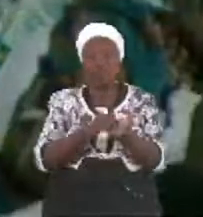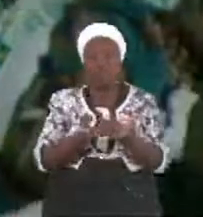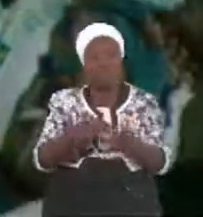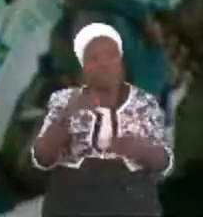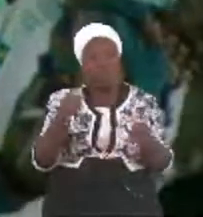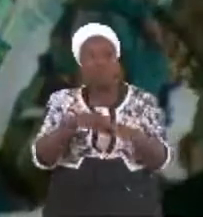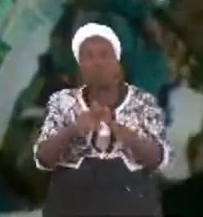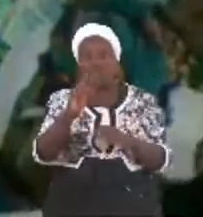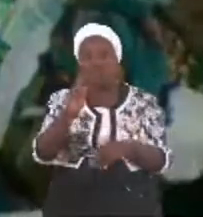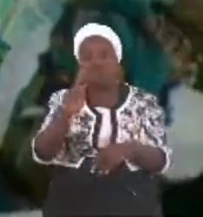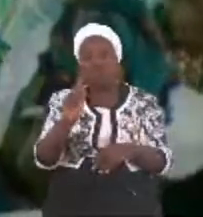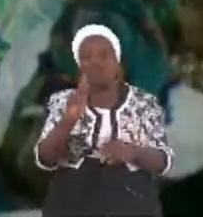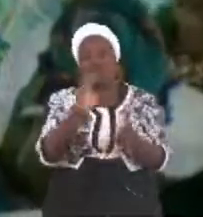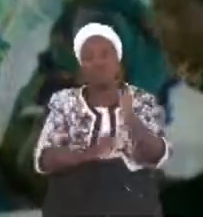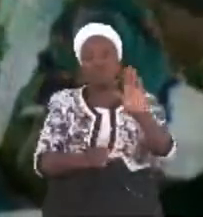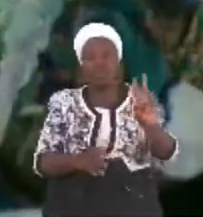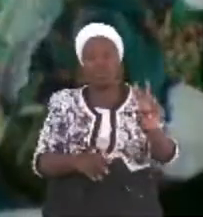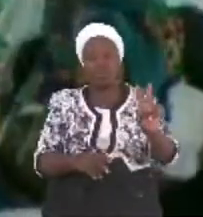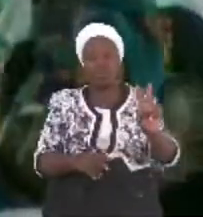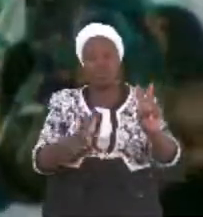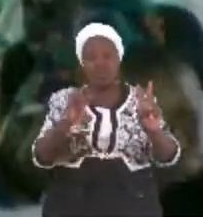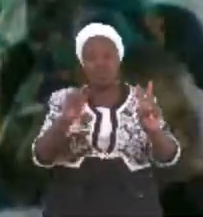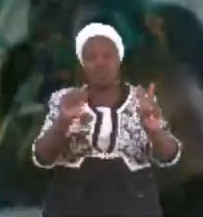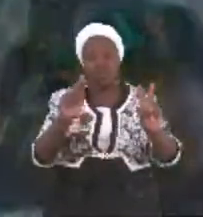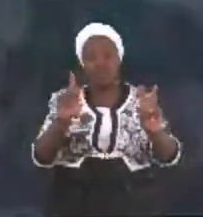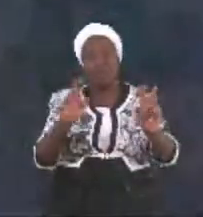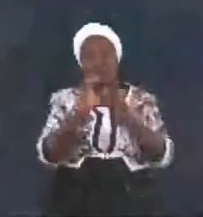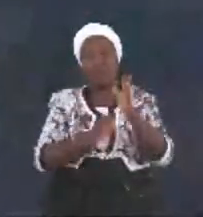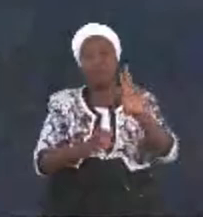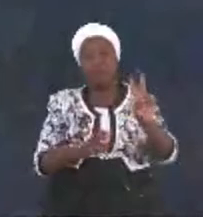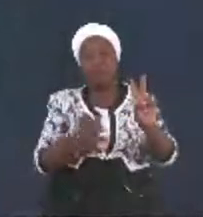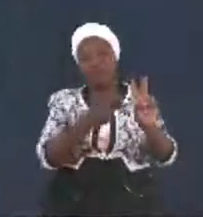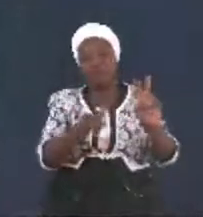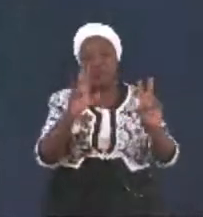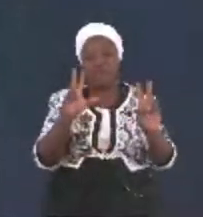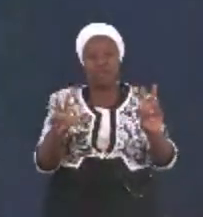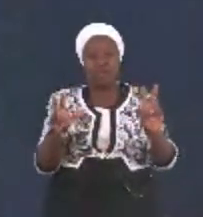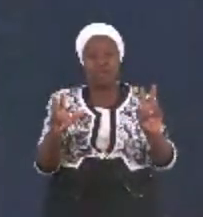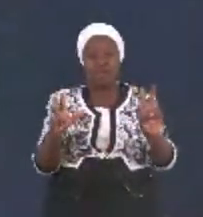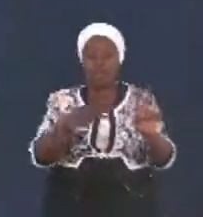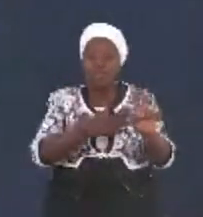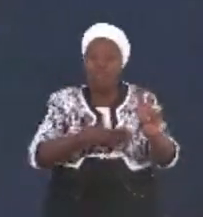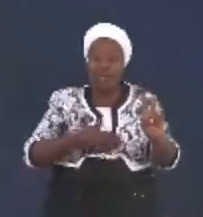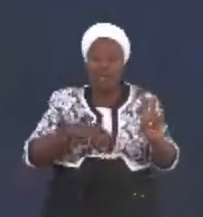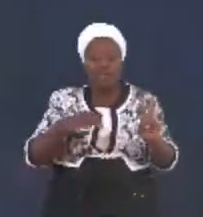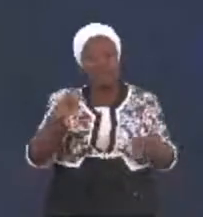Marc 2. Marc chapitre 2, verset